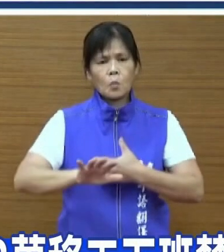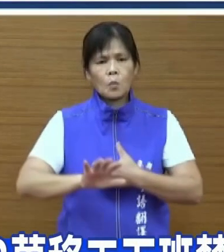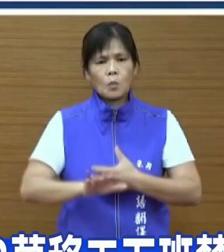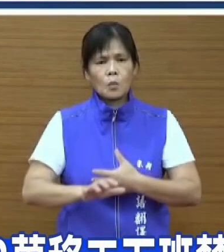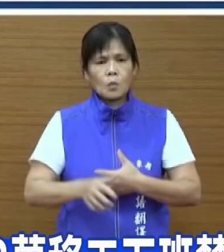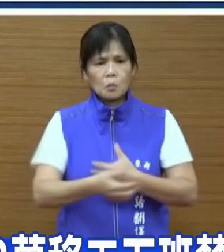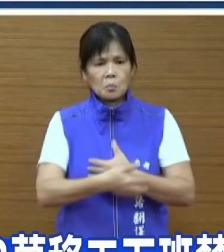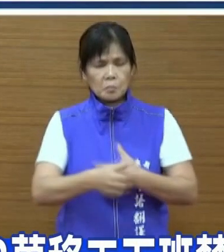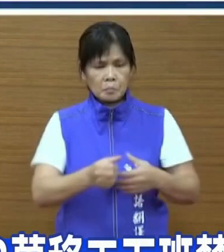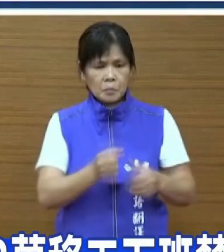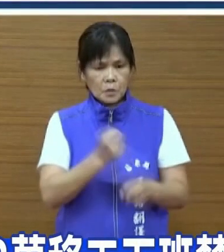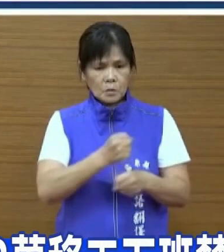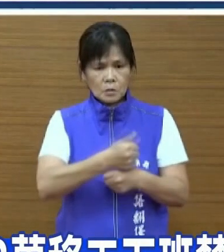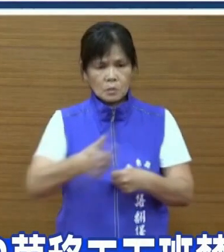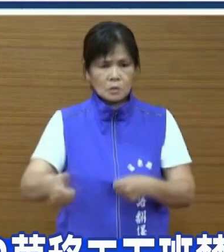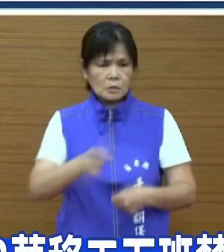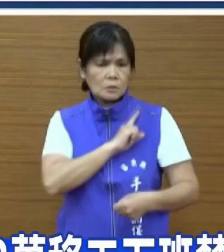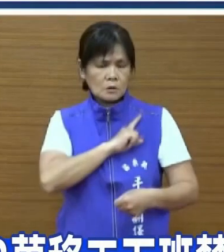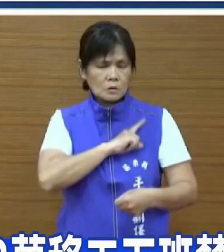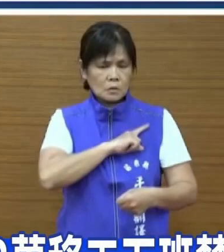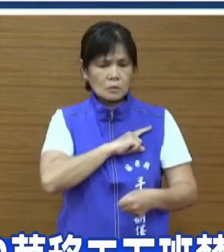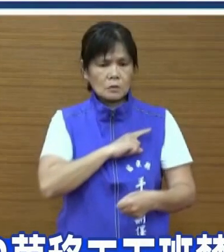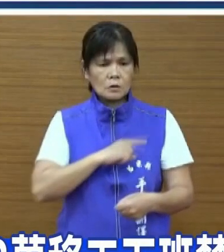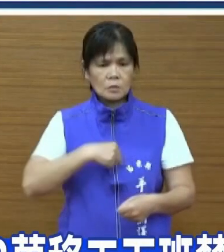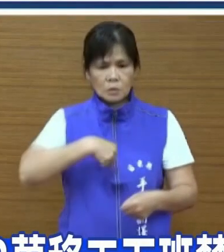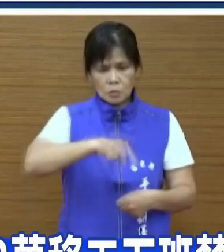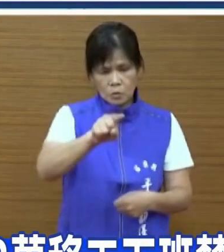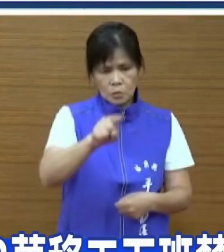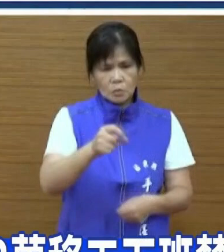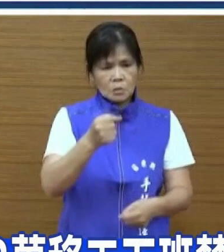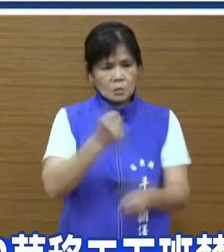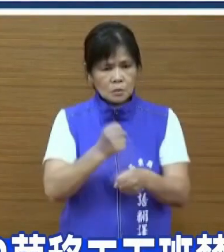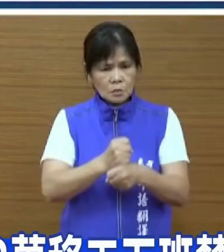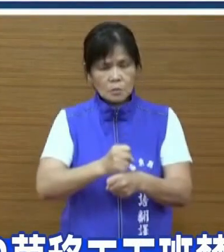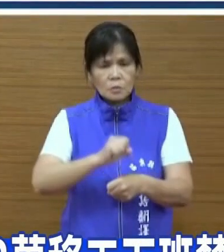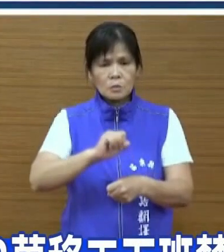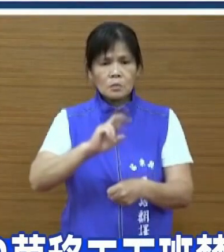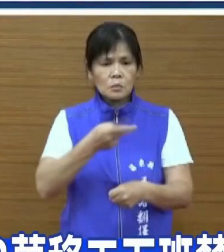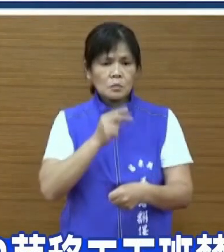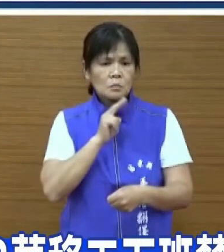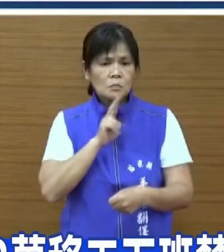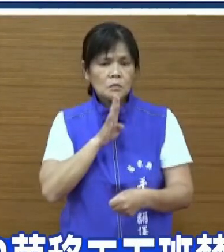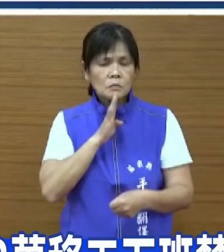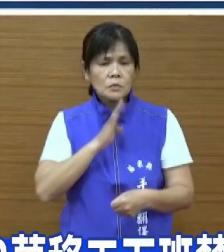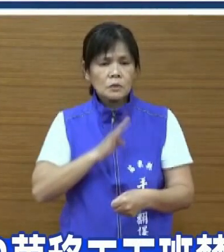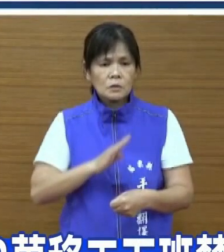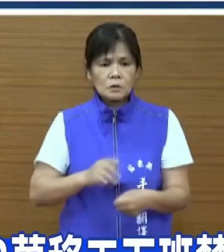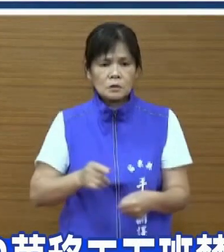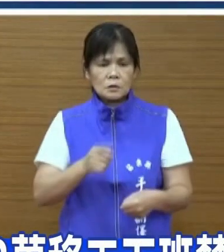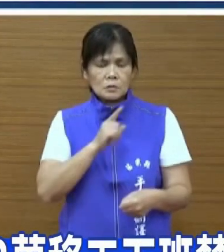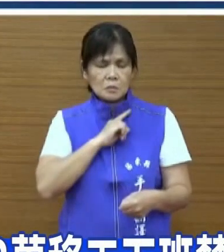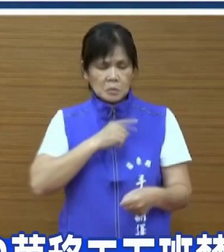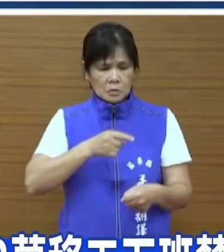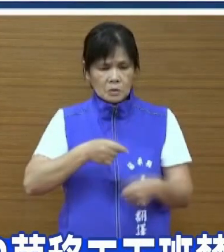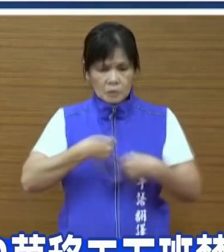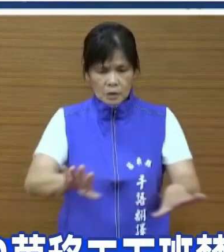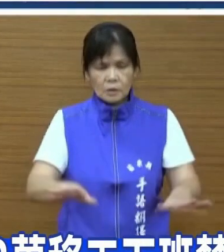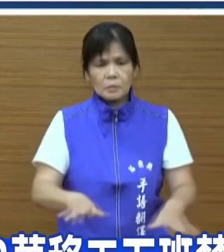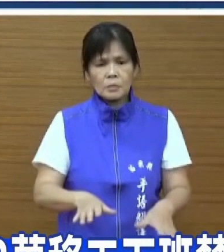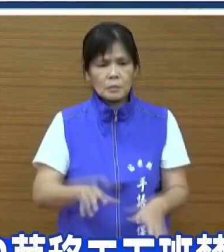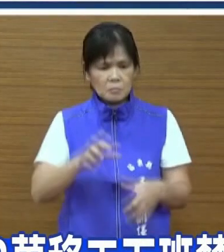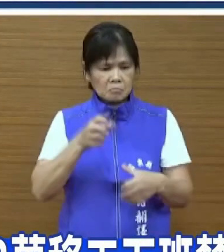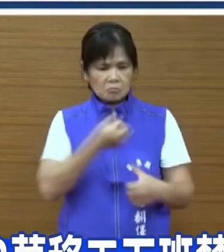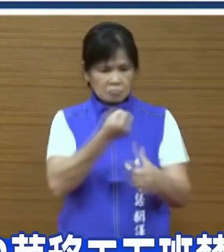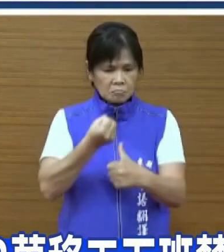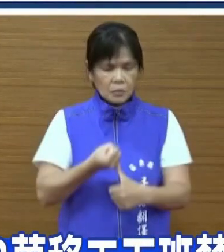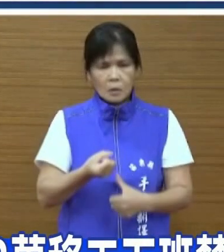外籍的移工自行前往公司，或者公司自行下班以后没办法掌控